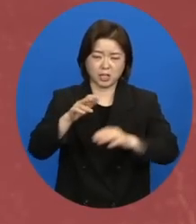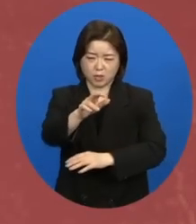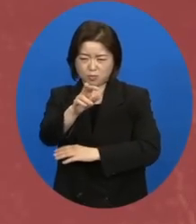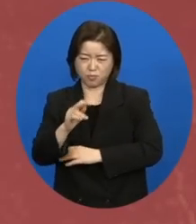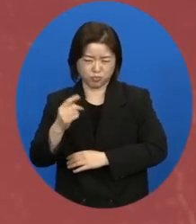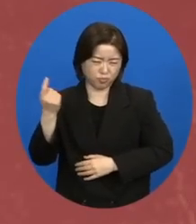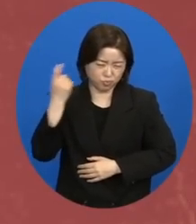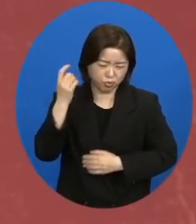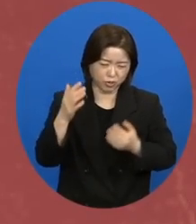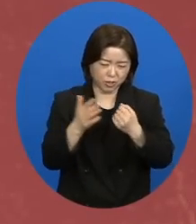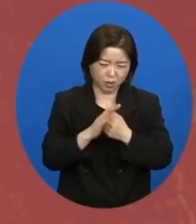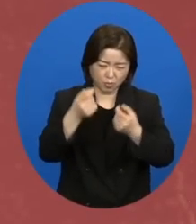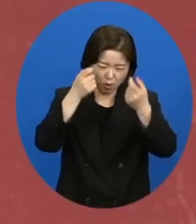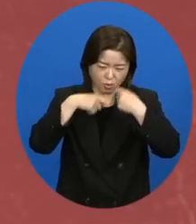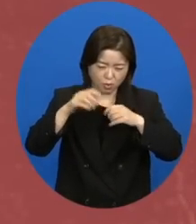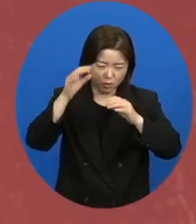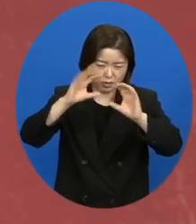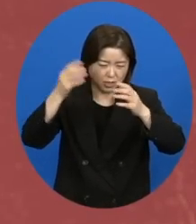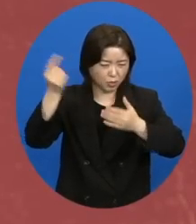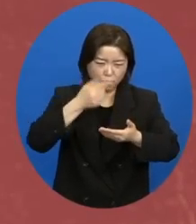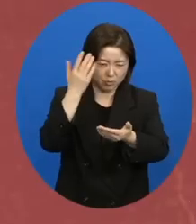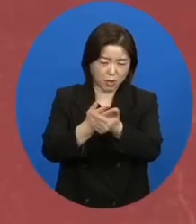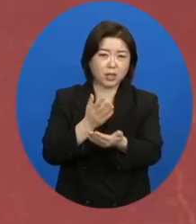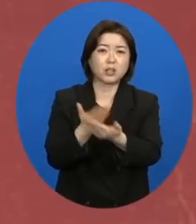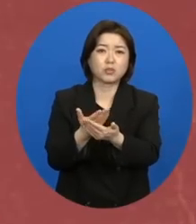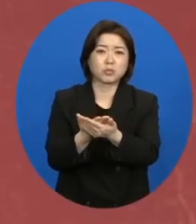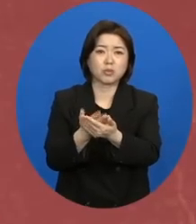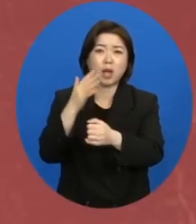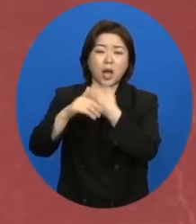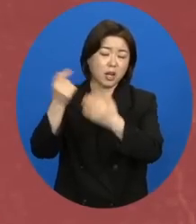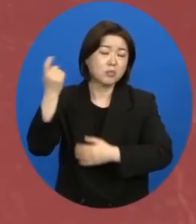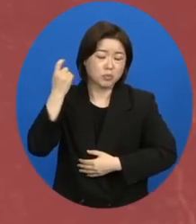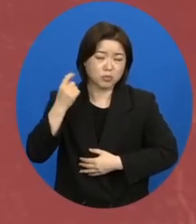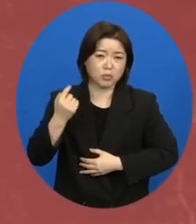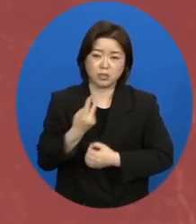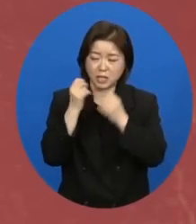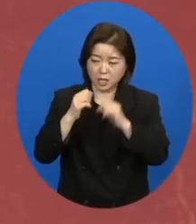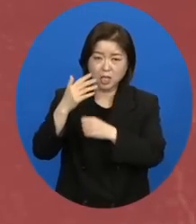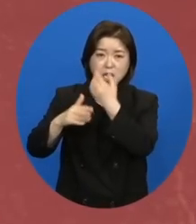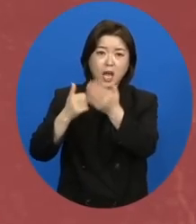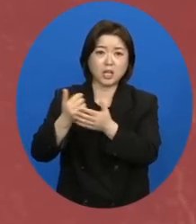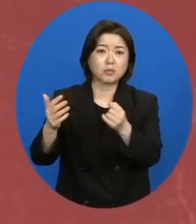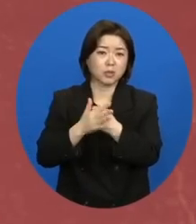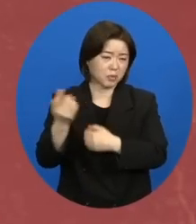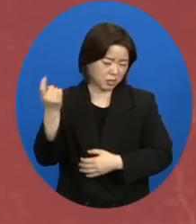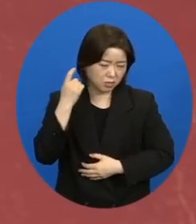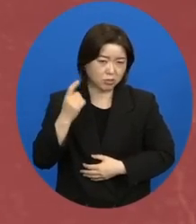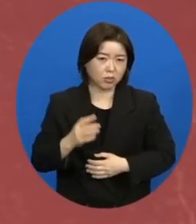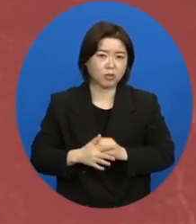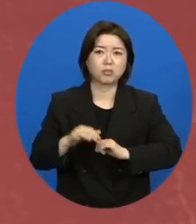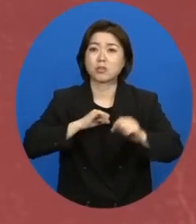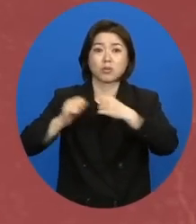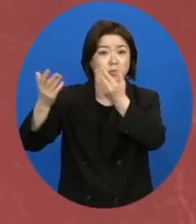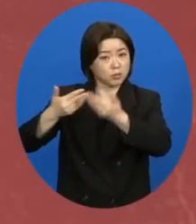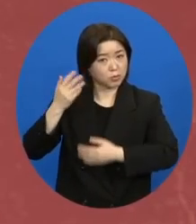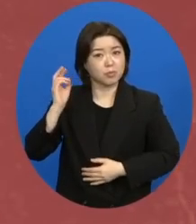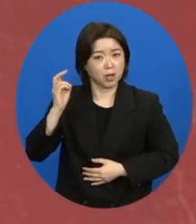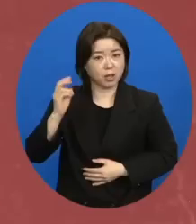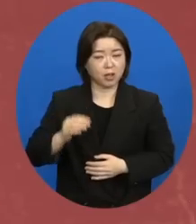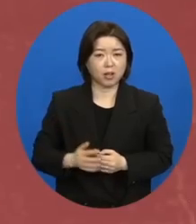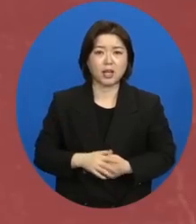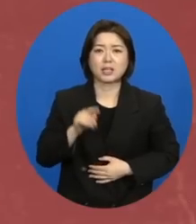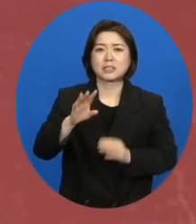우는 세상에 오지 않게 하옵소서. 하나님이 들으세요. 살아계신 한 들으신다고 역사하시겠지. 그때